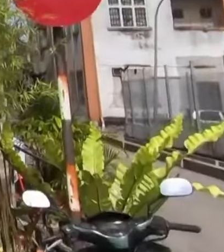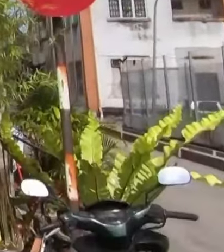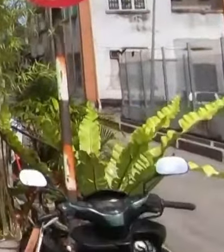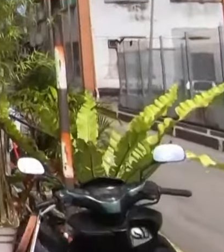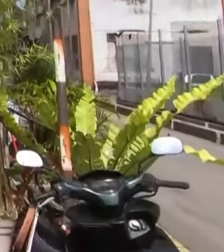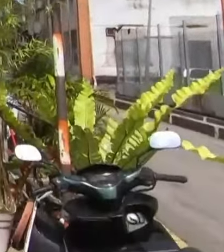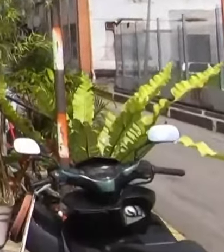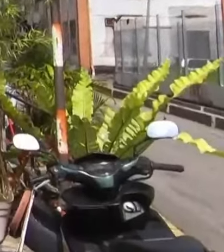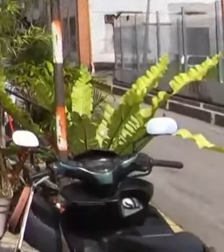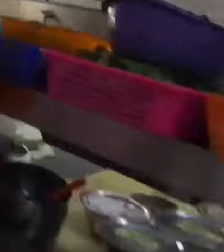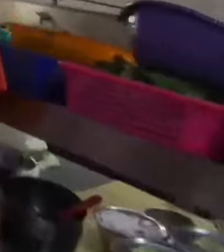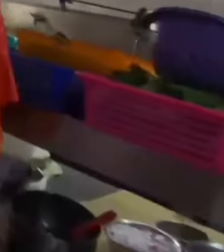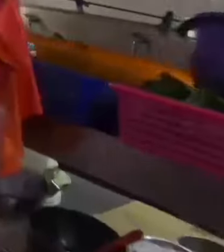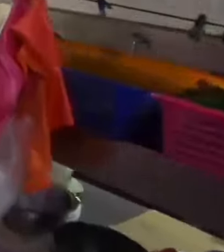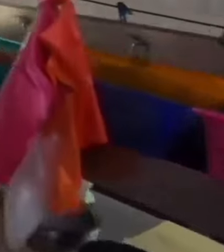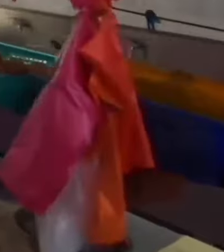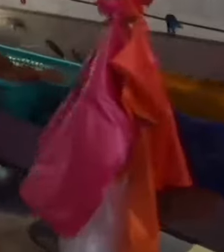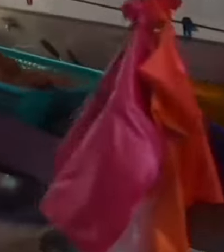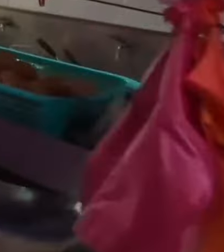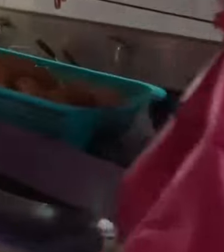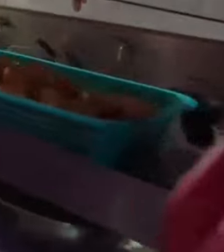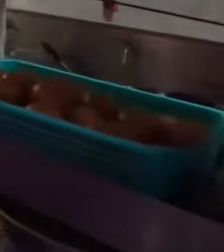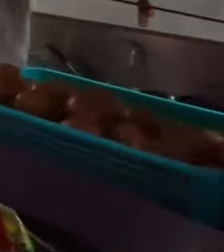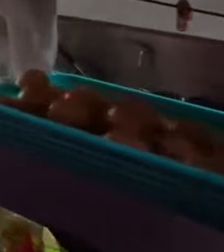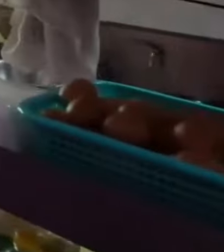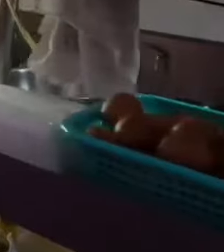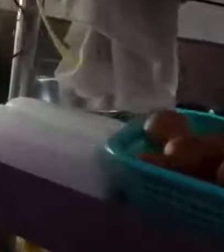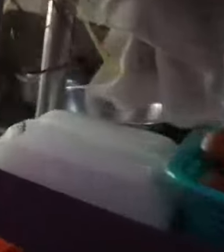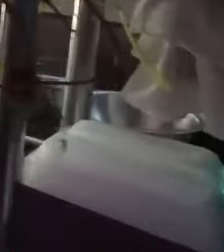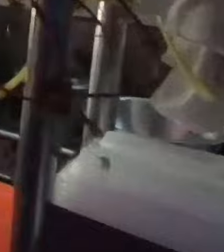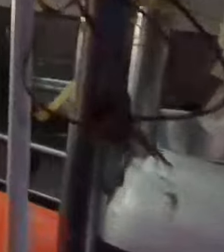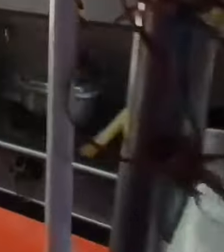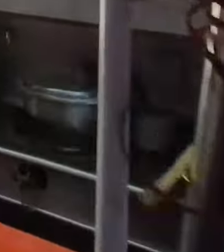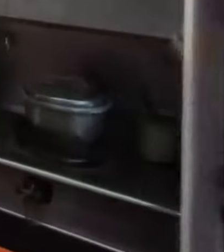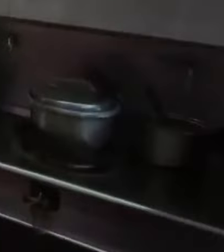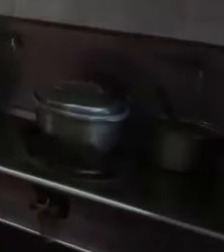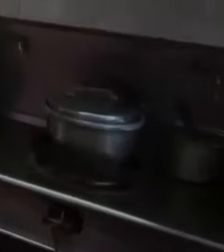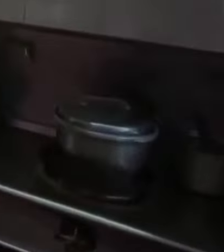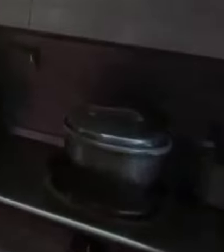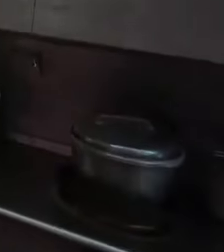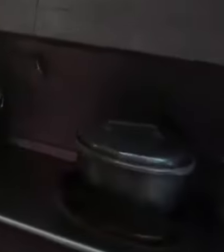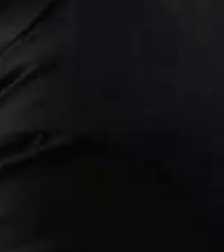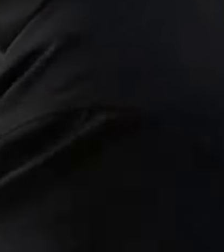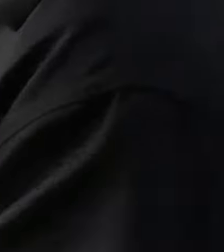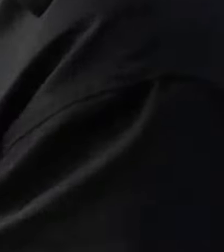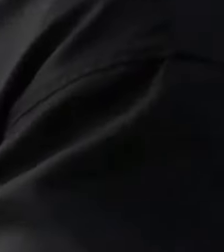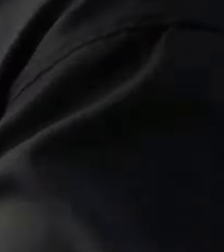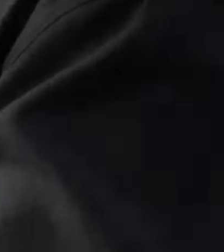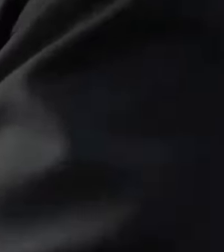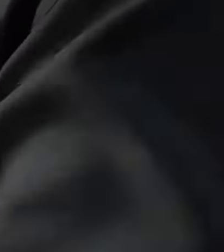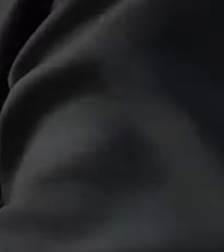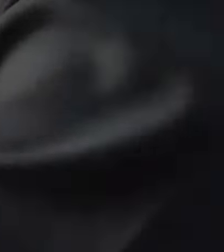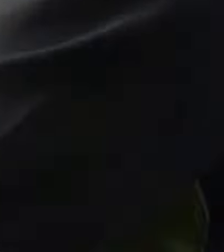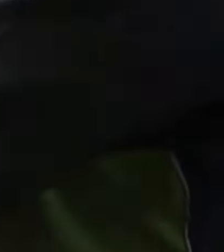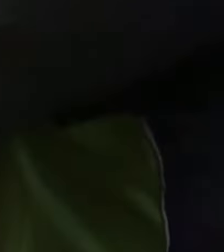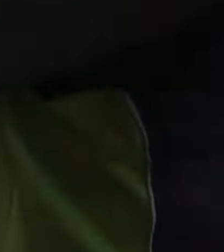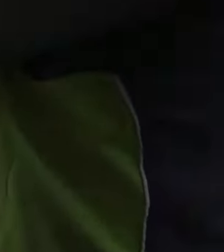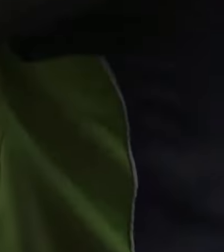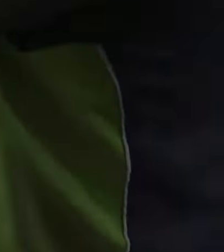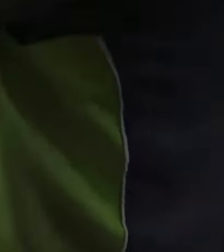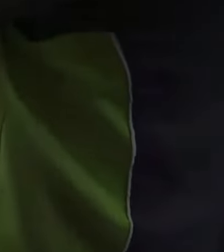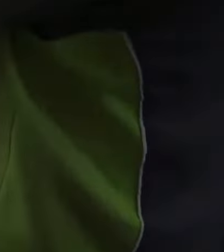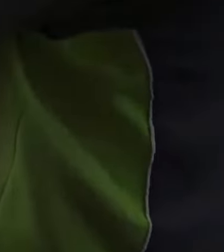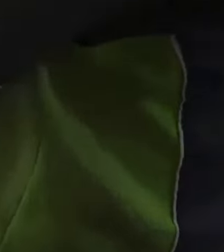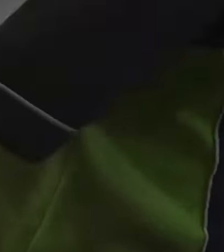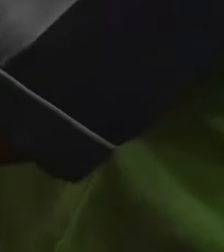Restoran asam pedas asli Mualaf yang terletak di Pontian Kecil Pontian merupakan perniagaan yang